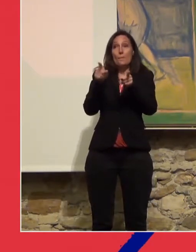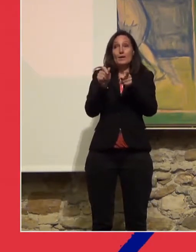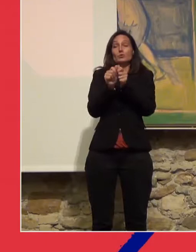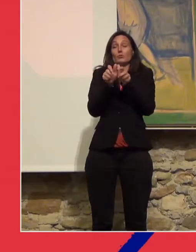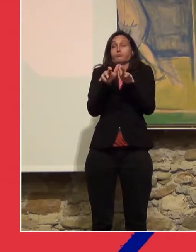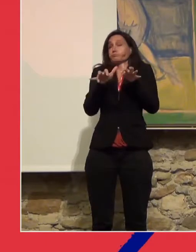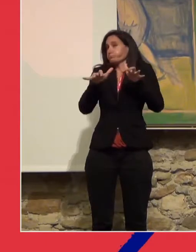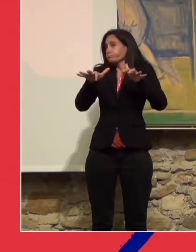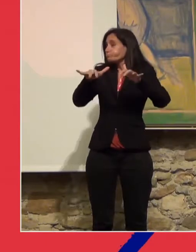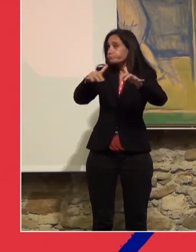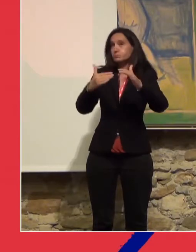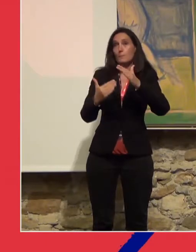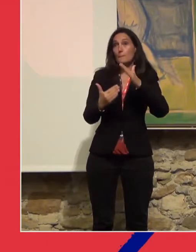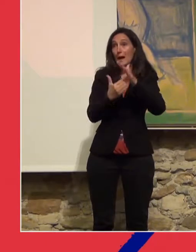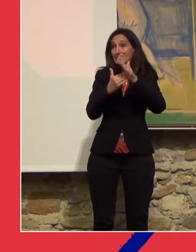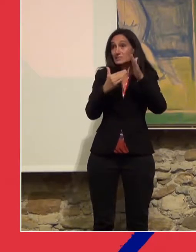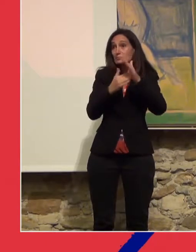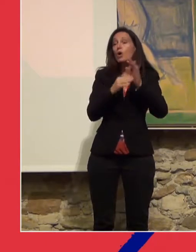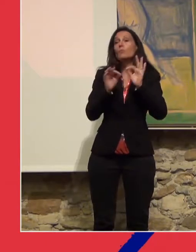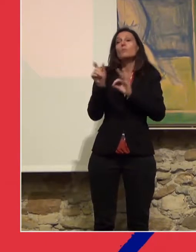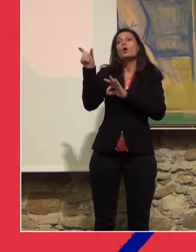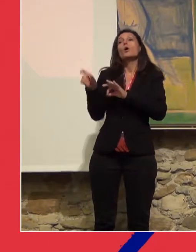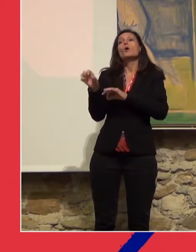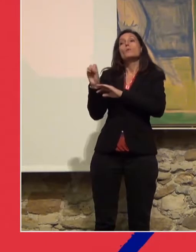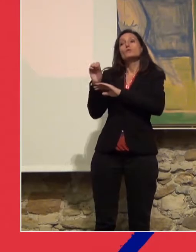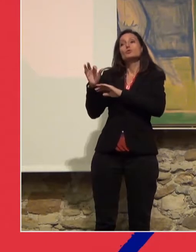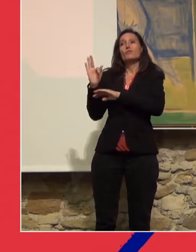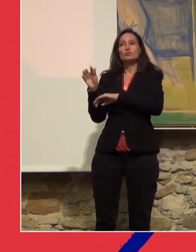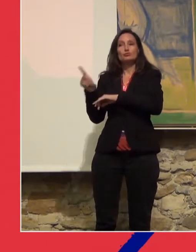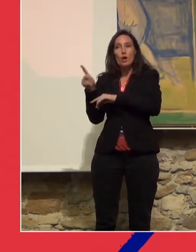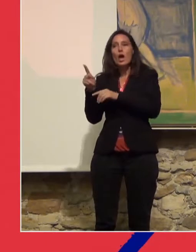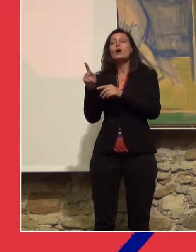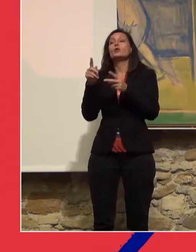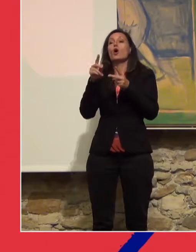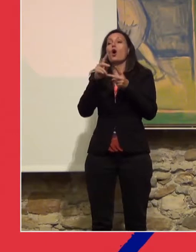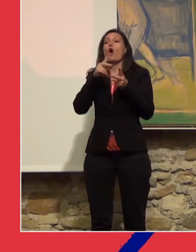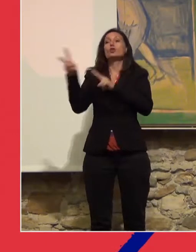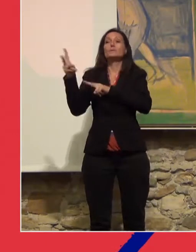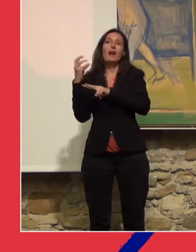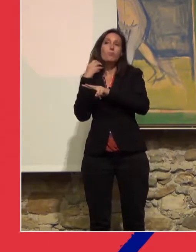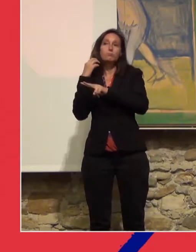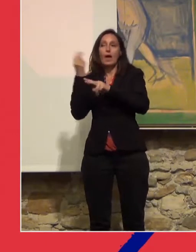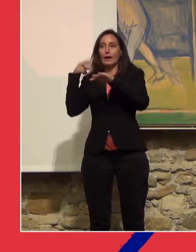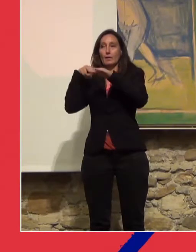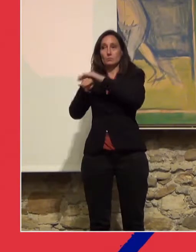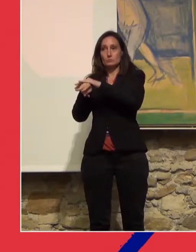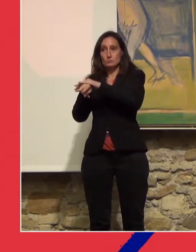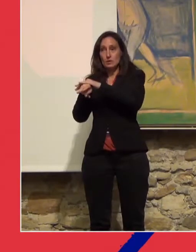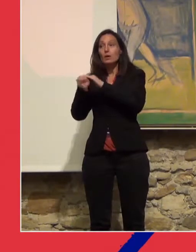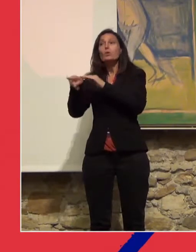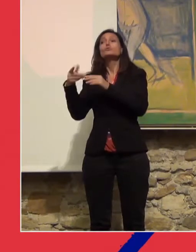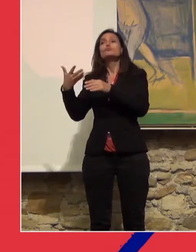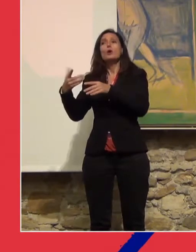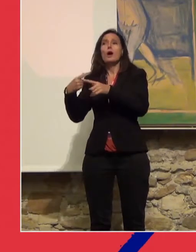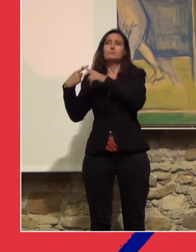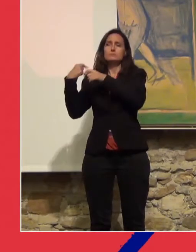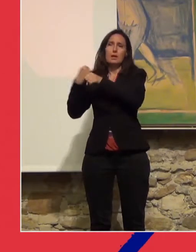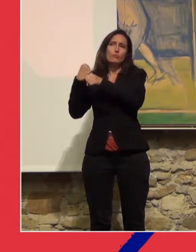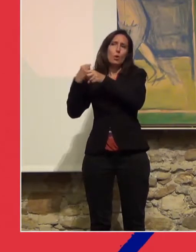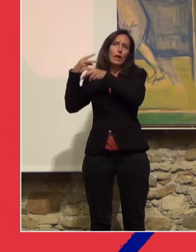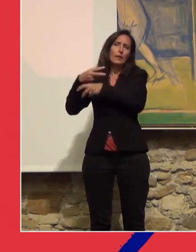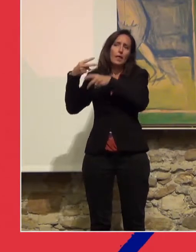all'ospedale di Bergamo, dove lavora da anni come medico, colpito da una polmonite che lo ha portato dall'altra parte della